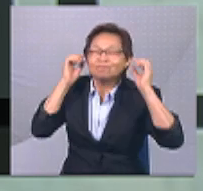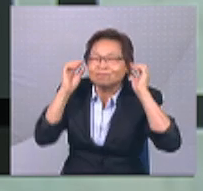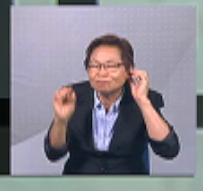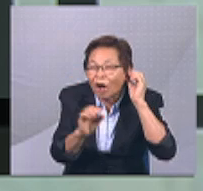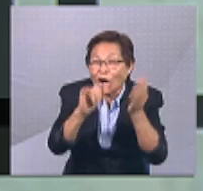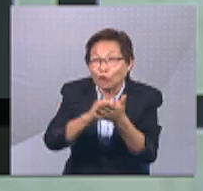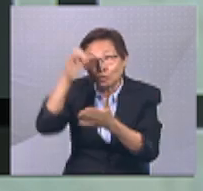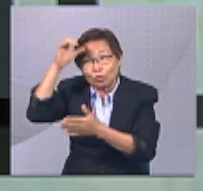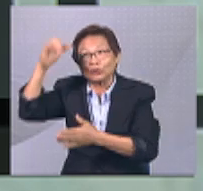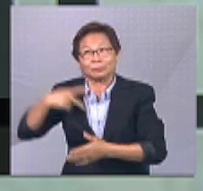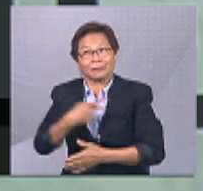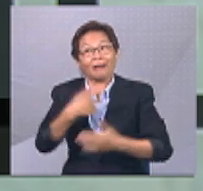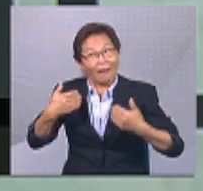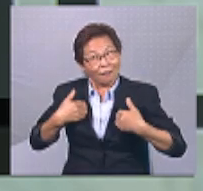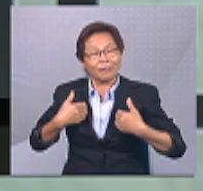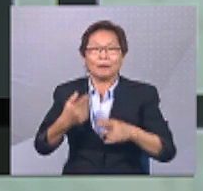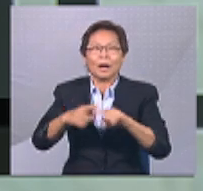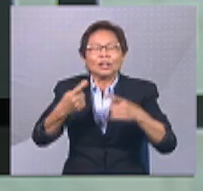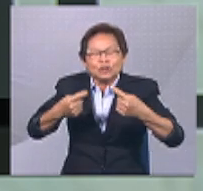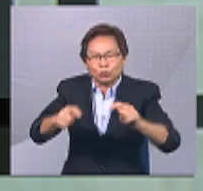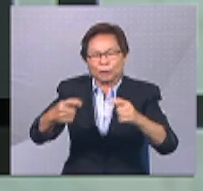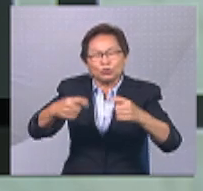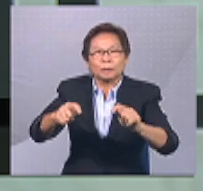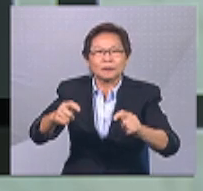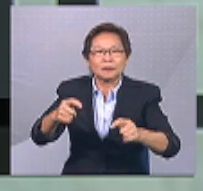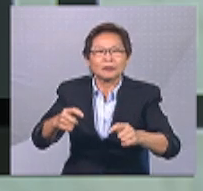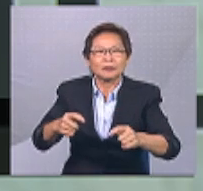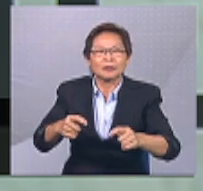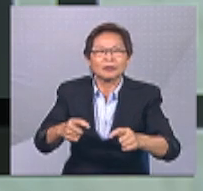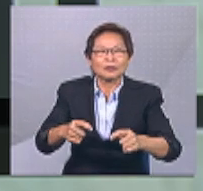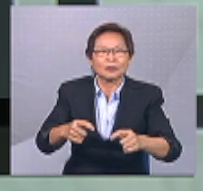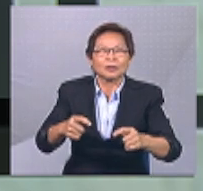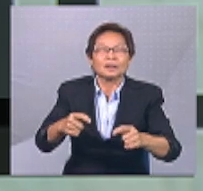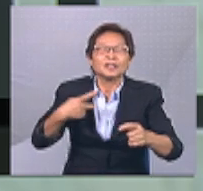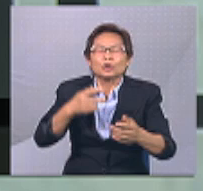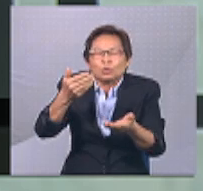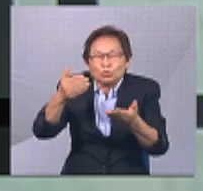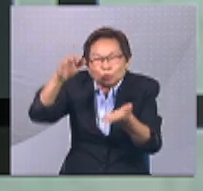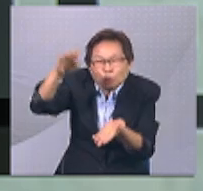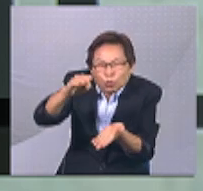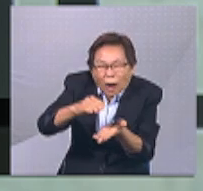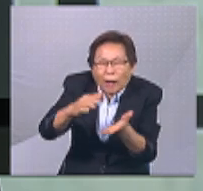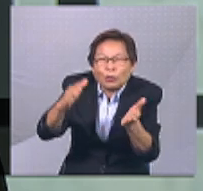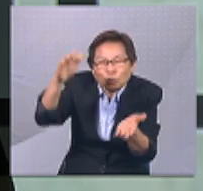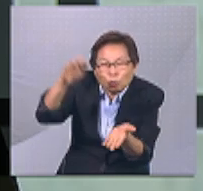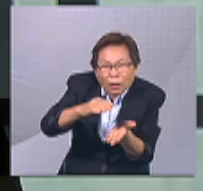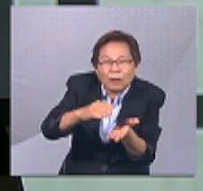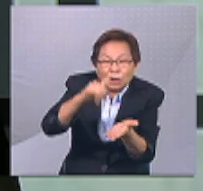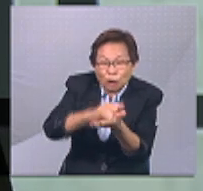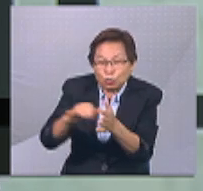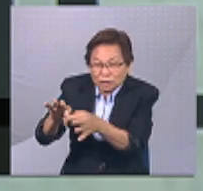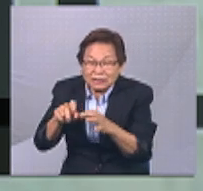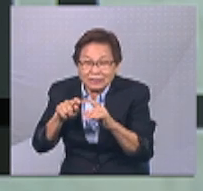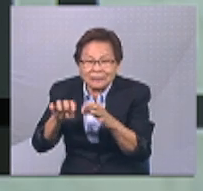ada. Tetapi kita cuba kalau kita boleh kurangkan sebanyak yang boleh, yang itulah tindakan kita bersama dengan